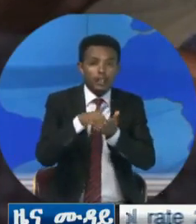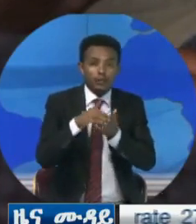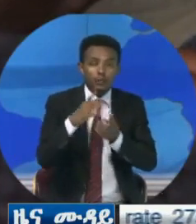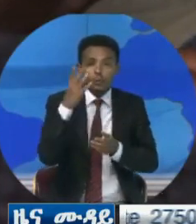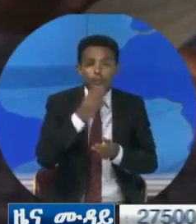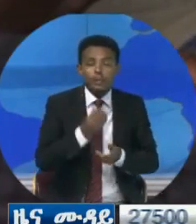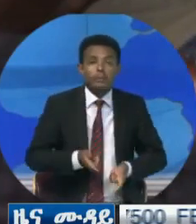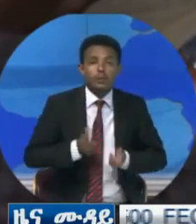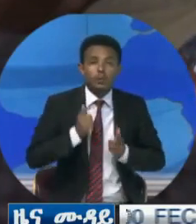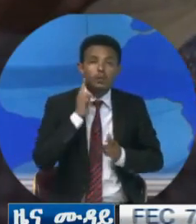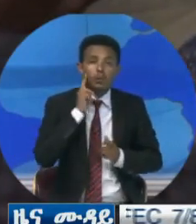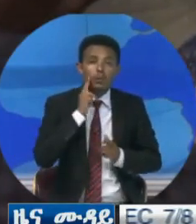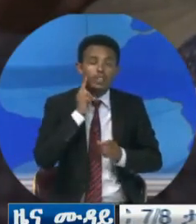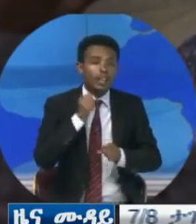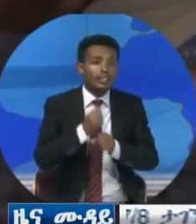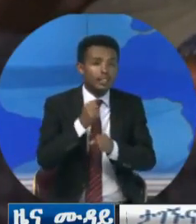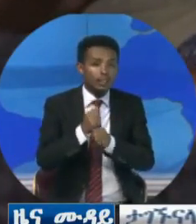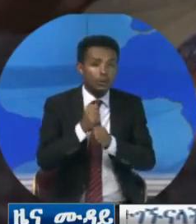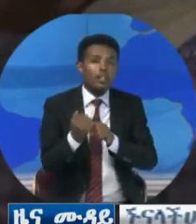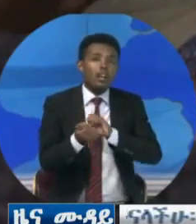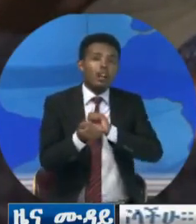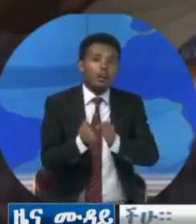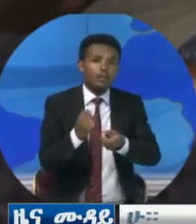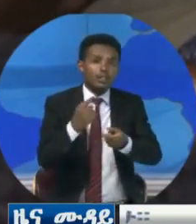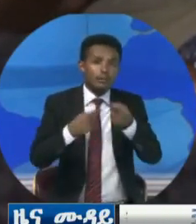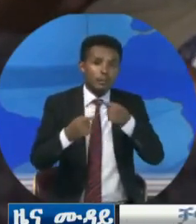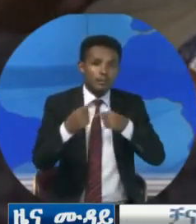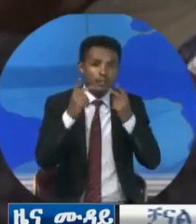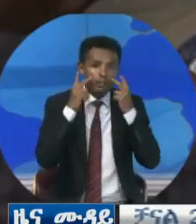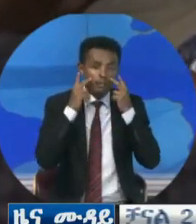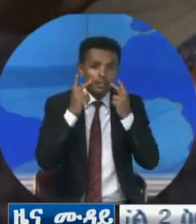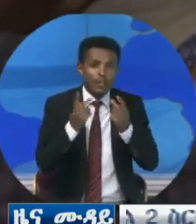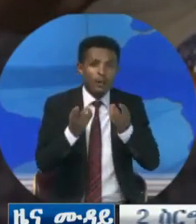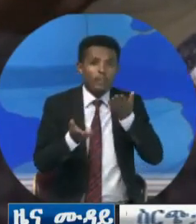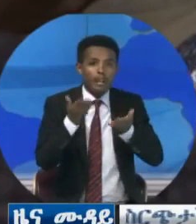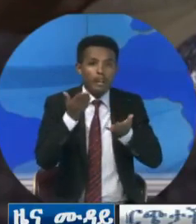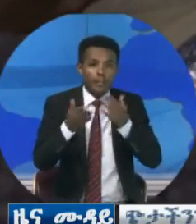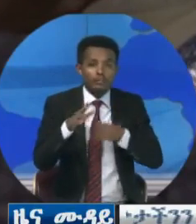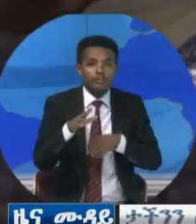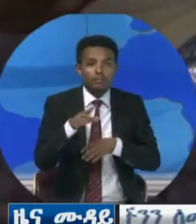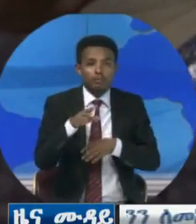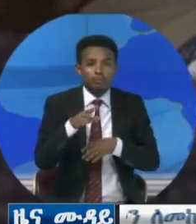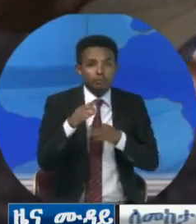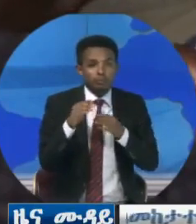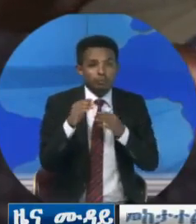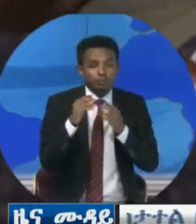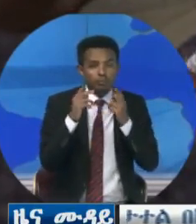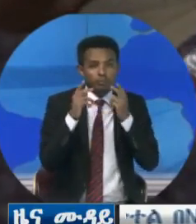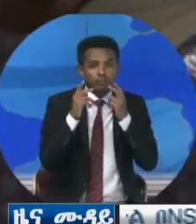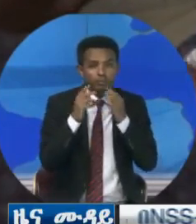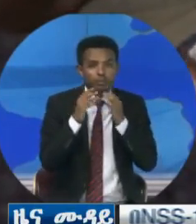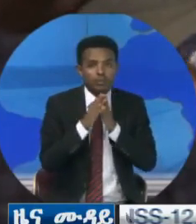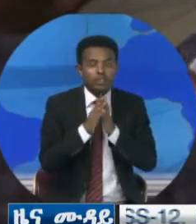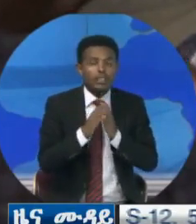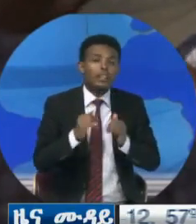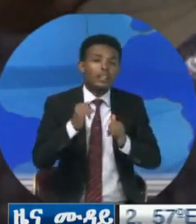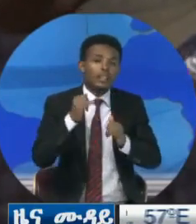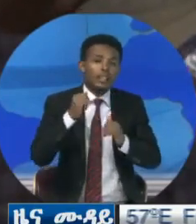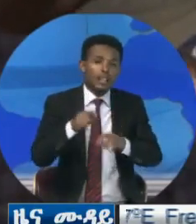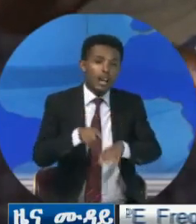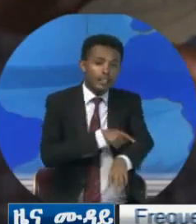ምናምን ተያይዞ ለውጥ የሚመጣው እምናየው ምናልባት አፍሪካና ሆቴል ጎን ለጎን አይሄድም ራቅ